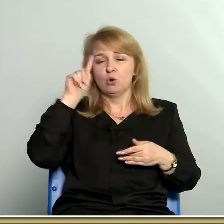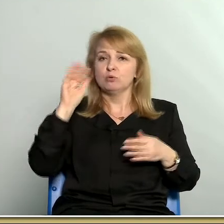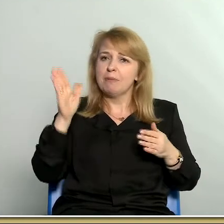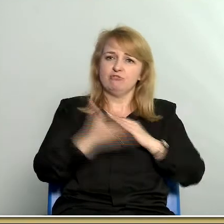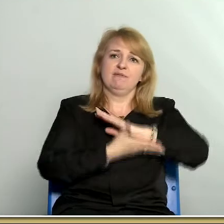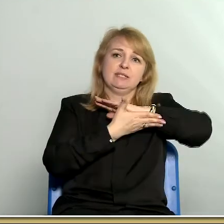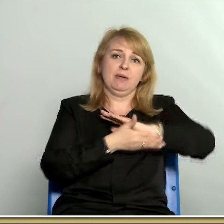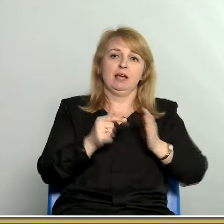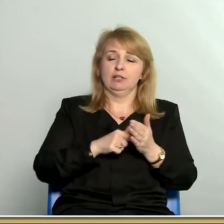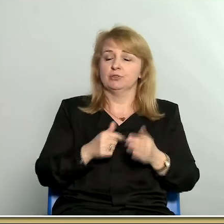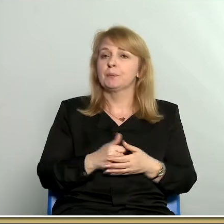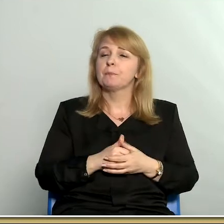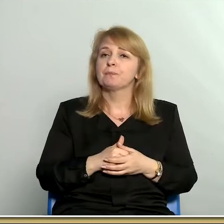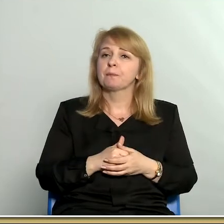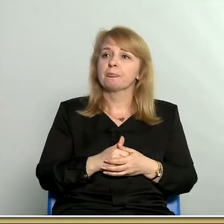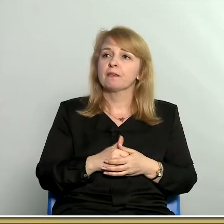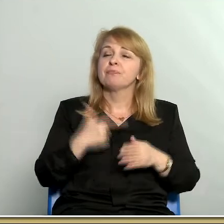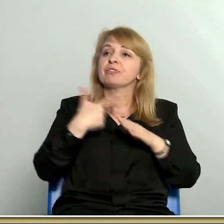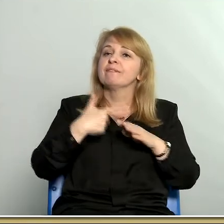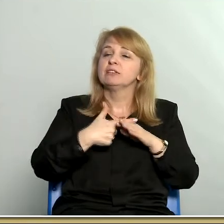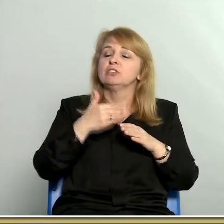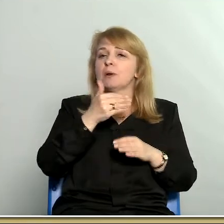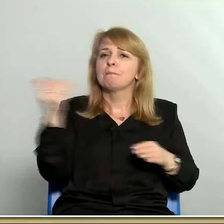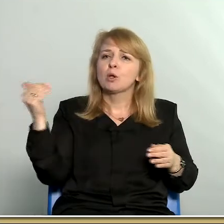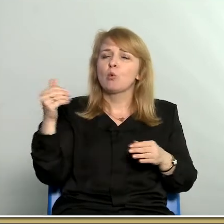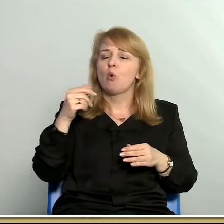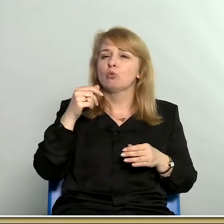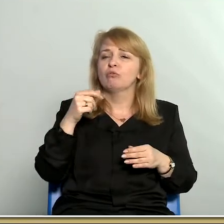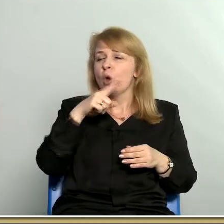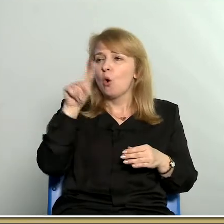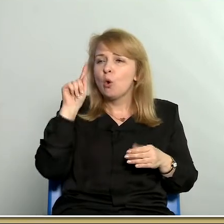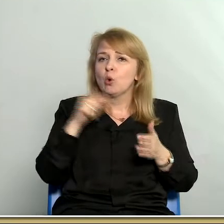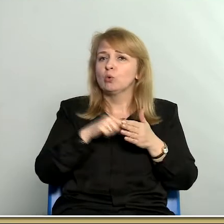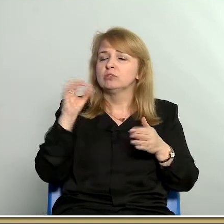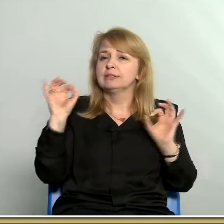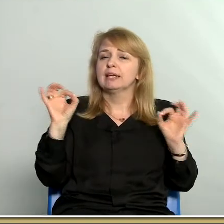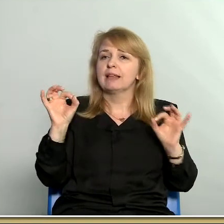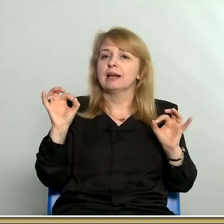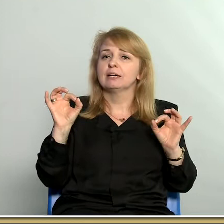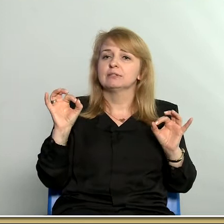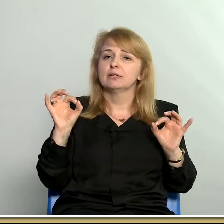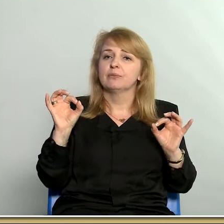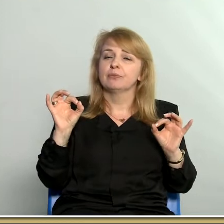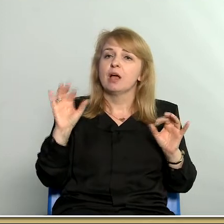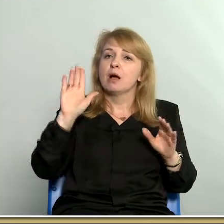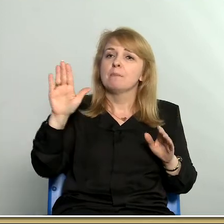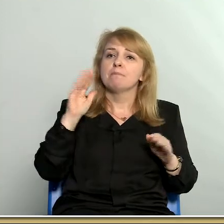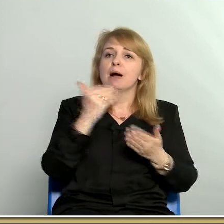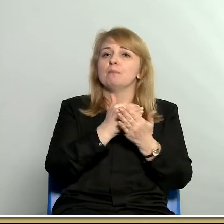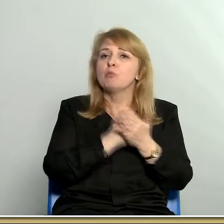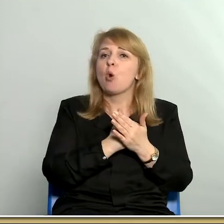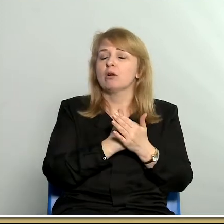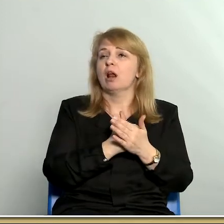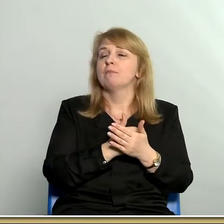włączenia społecznego, o tym już mówiłam. 20 milionów osób jest jakby objętych programem wyjścia z